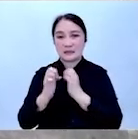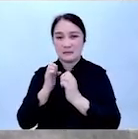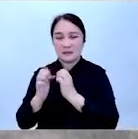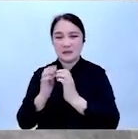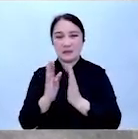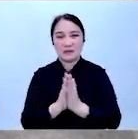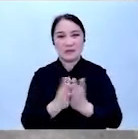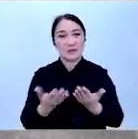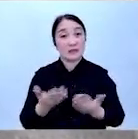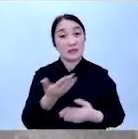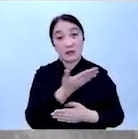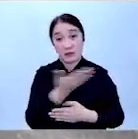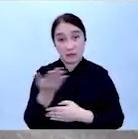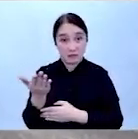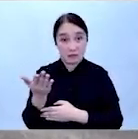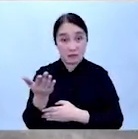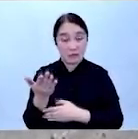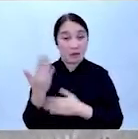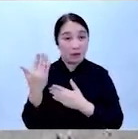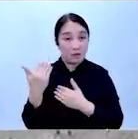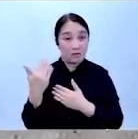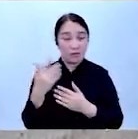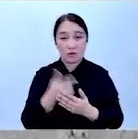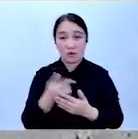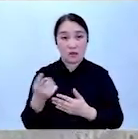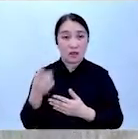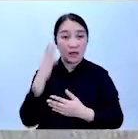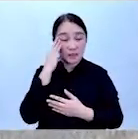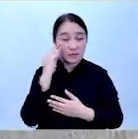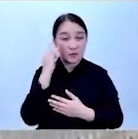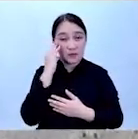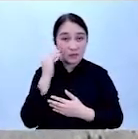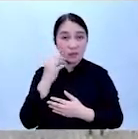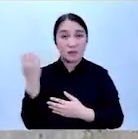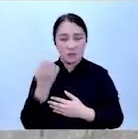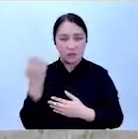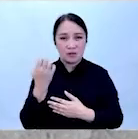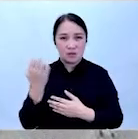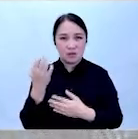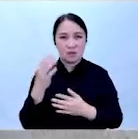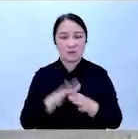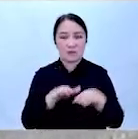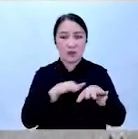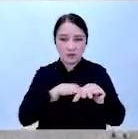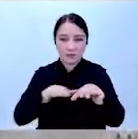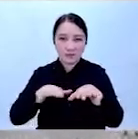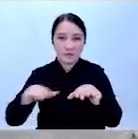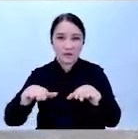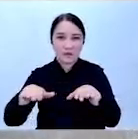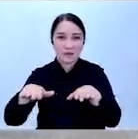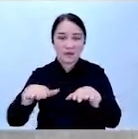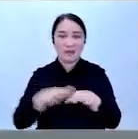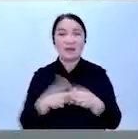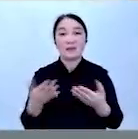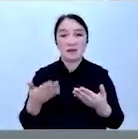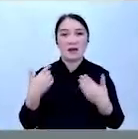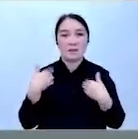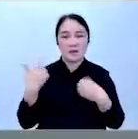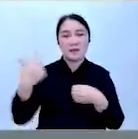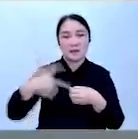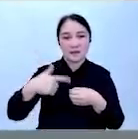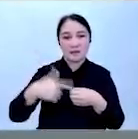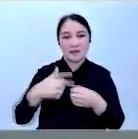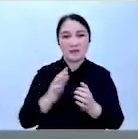motoristang makakaranas ng aberya o emergency, maaaring tumigil sa mga lay-by areas at piling gasolinahan. Pwede rin tumawag sa